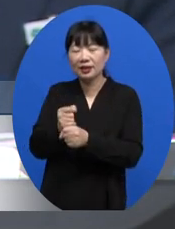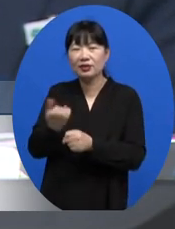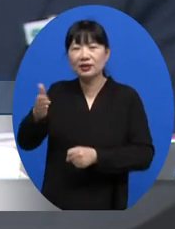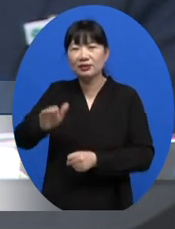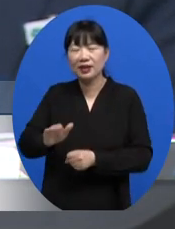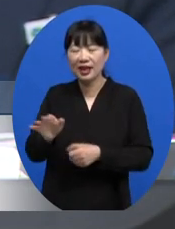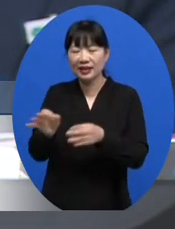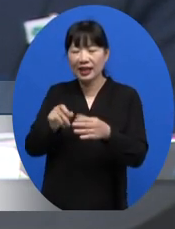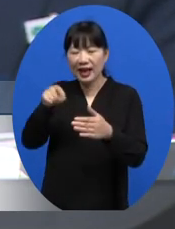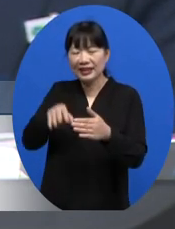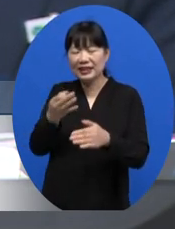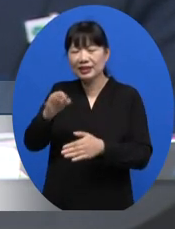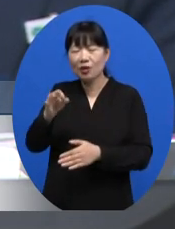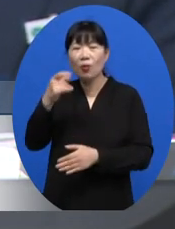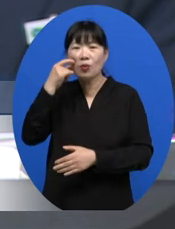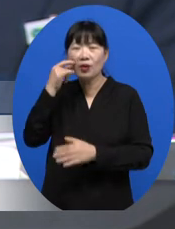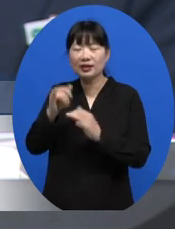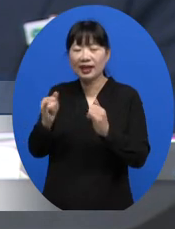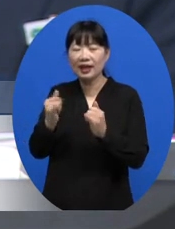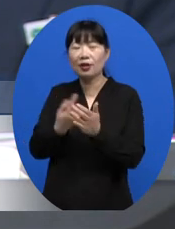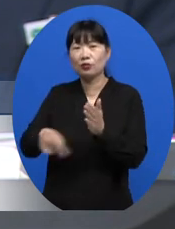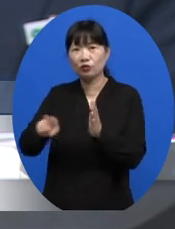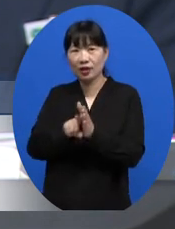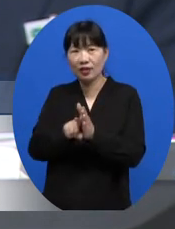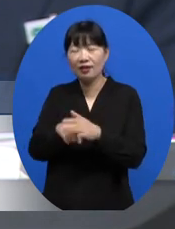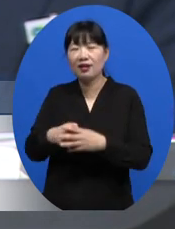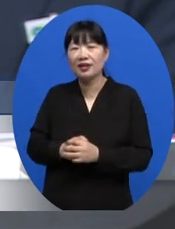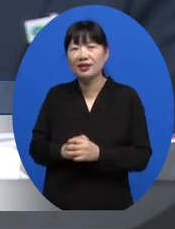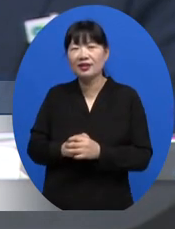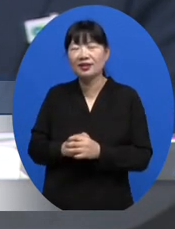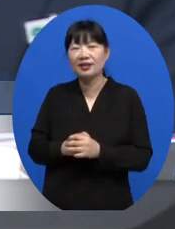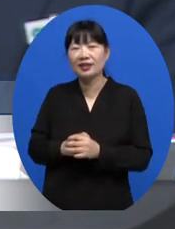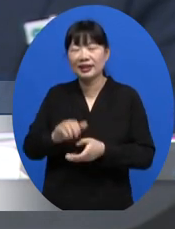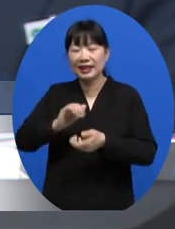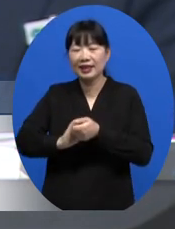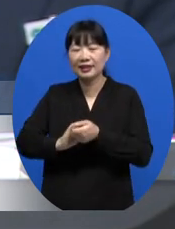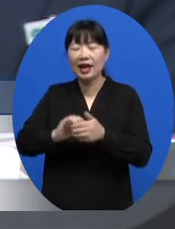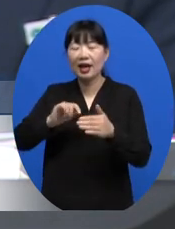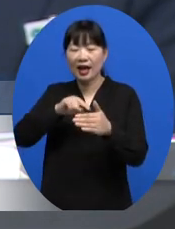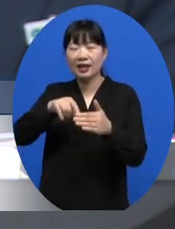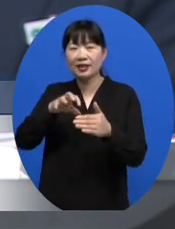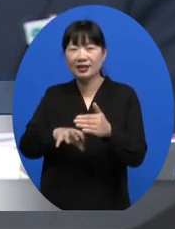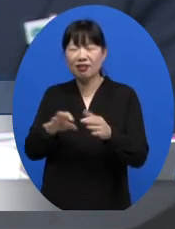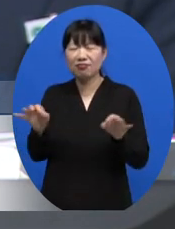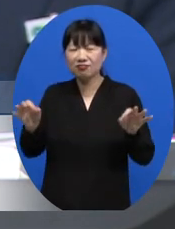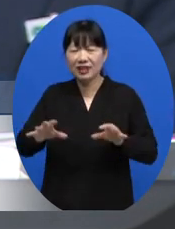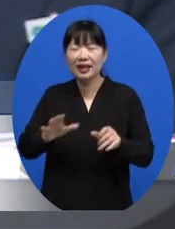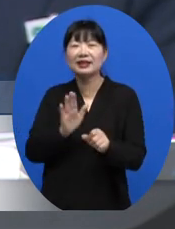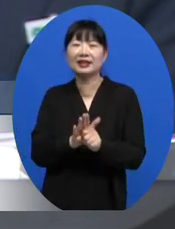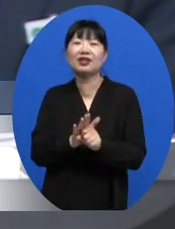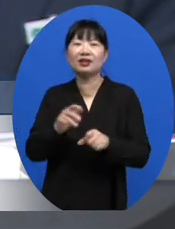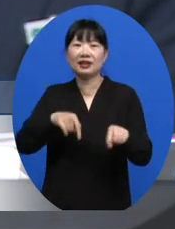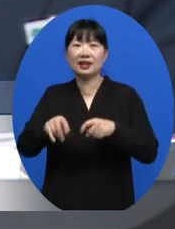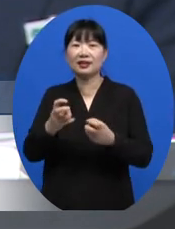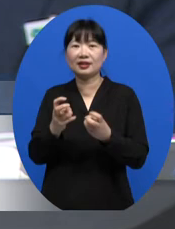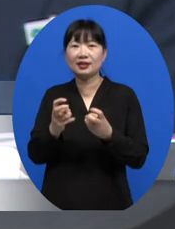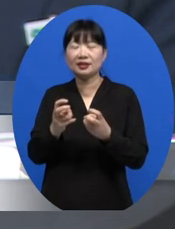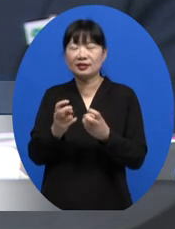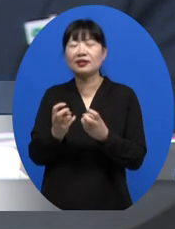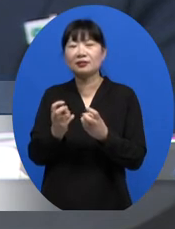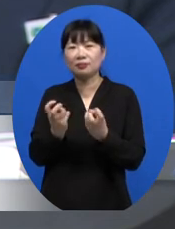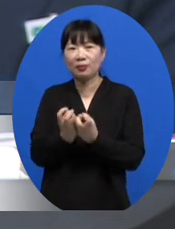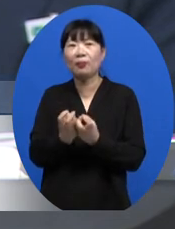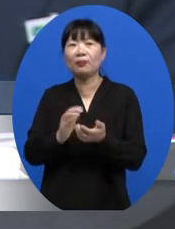창출하지만 시장에서 인정받지 못하는 사람을 위한 제한된 범위에서의 한시적인 지원입니다